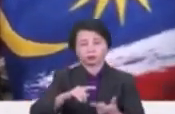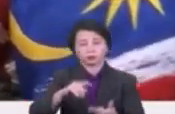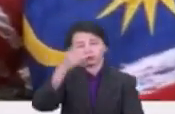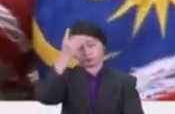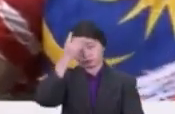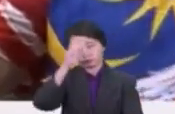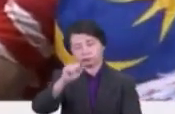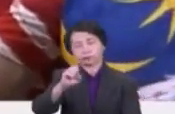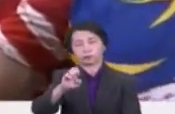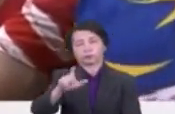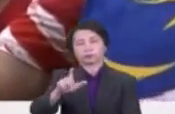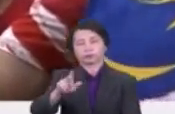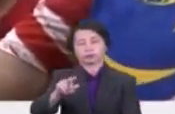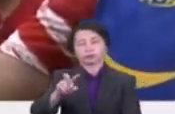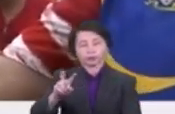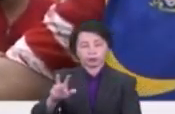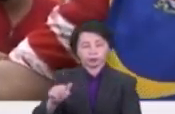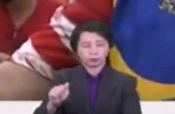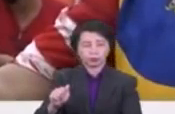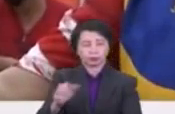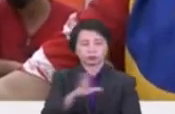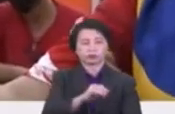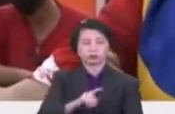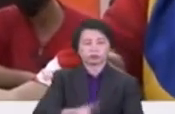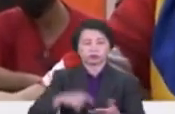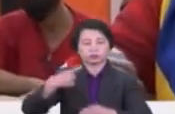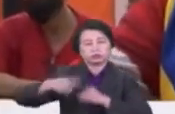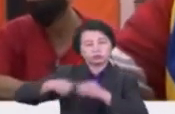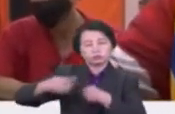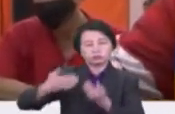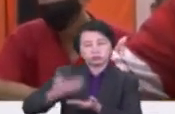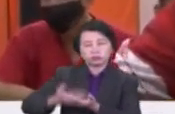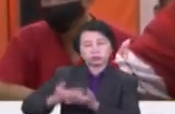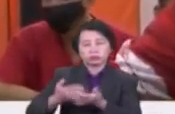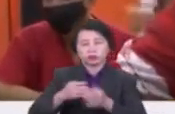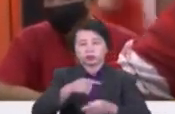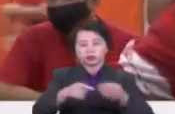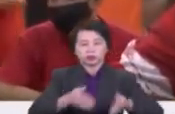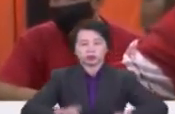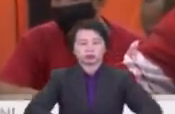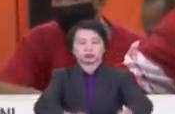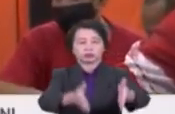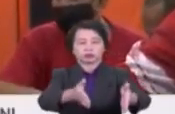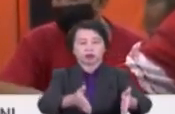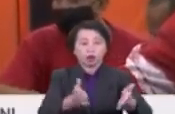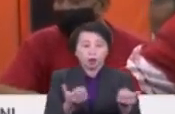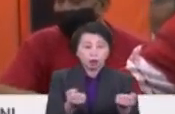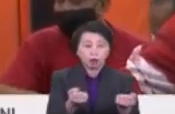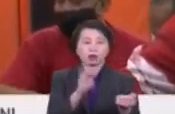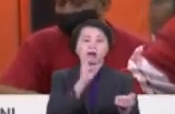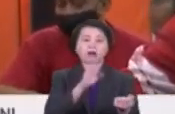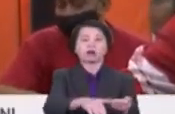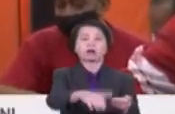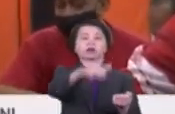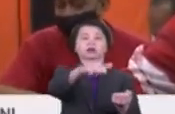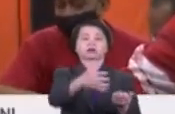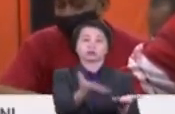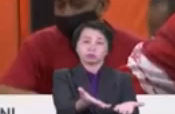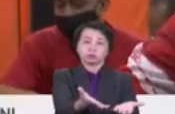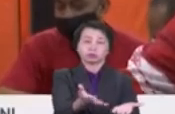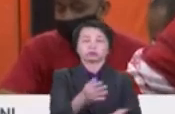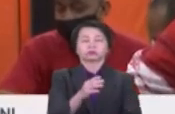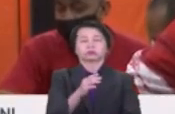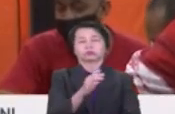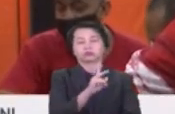Xavier Saparuntung, tentang jalan raya yang putus di Kuala Tumani, di antara